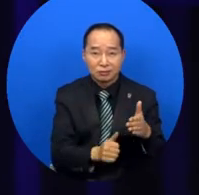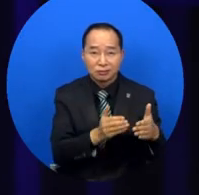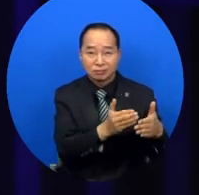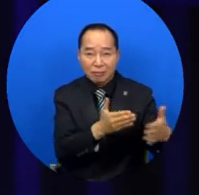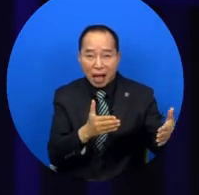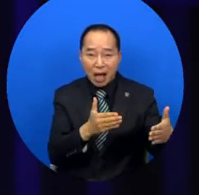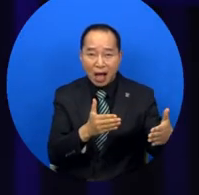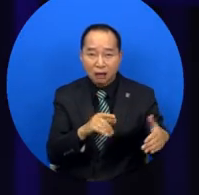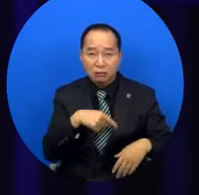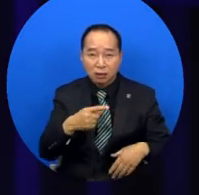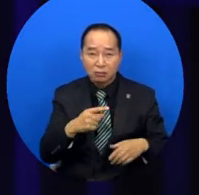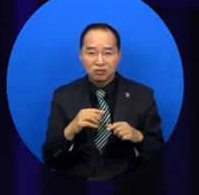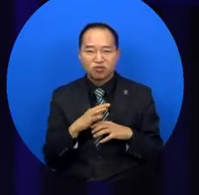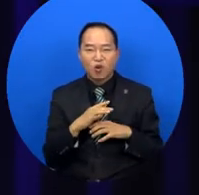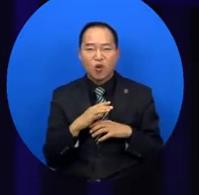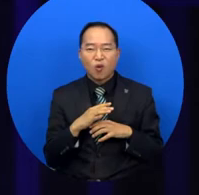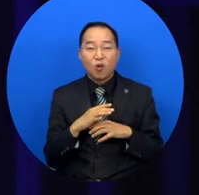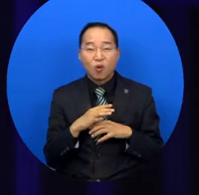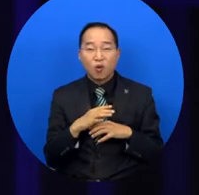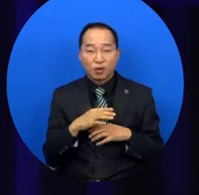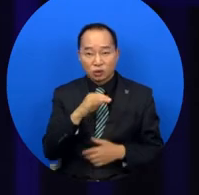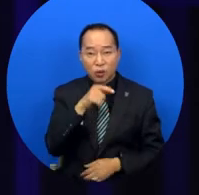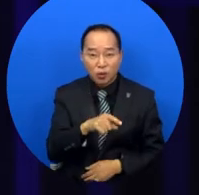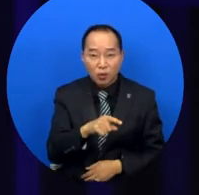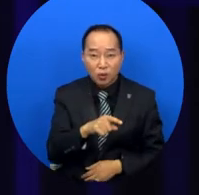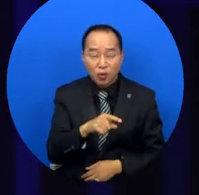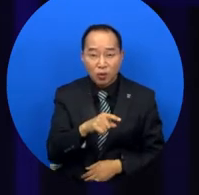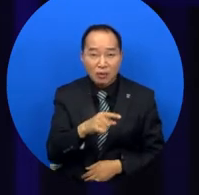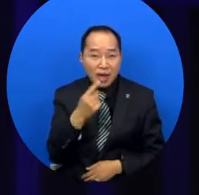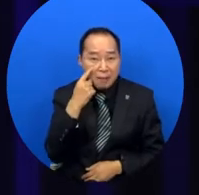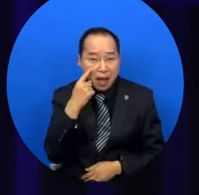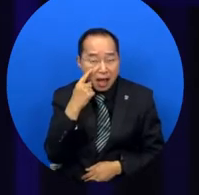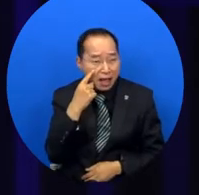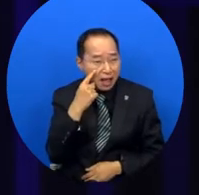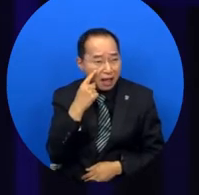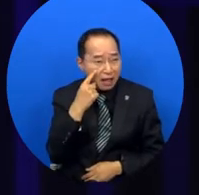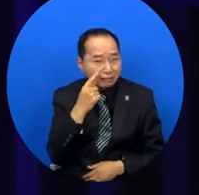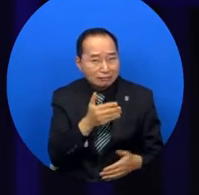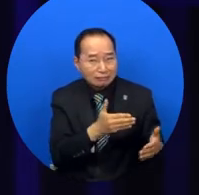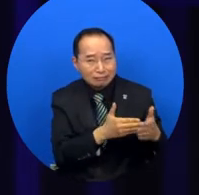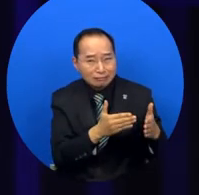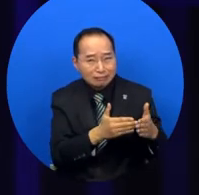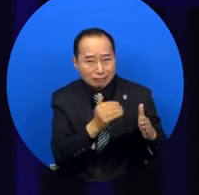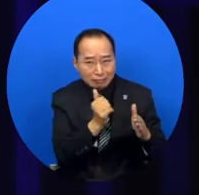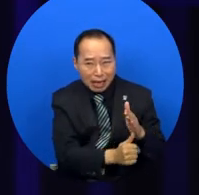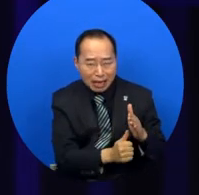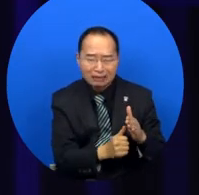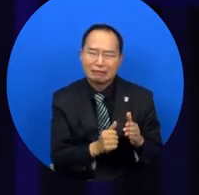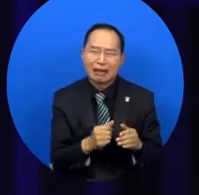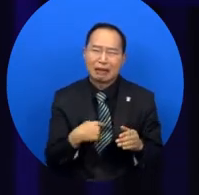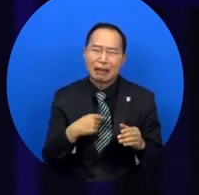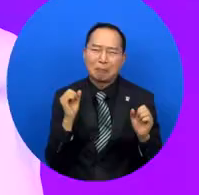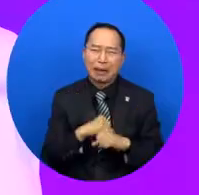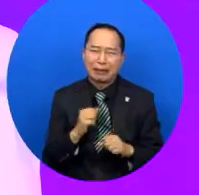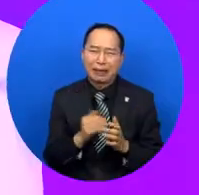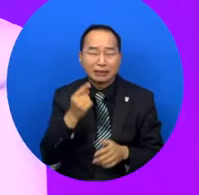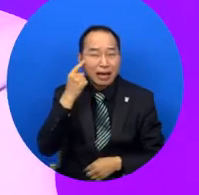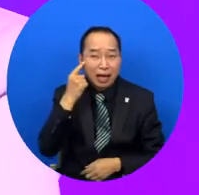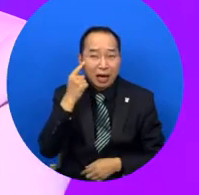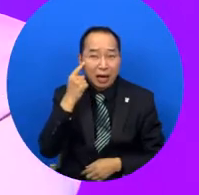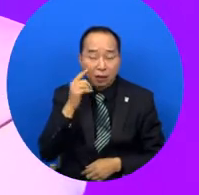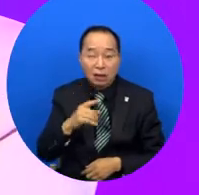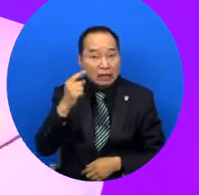굉장히 두려워하는 것 같아요. 이게 어떠냐면은 뭐를 해갖고 실패하면 망했다 이렇게 생각해.